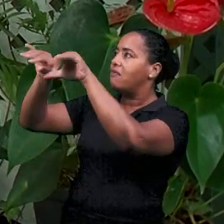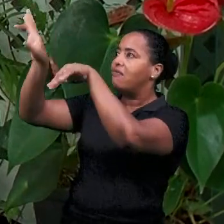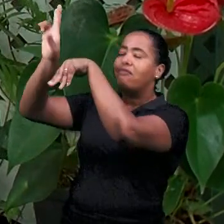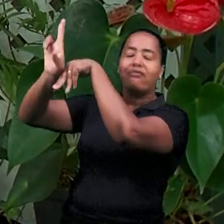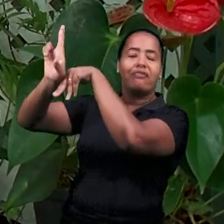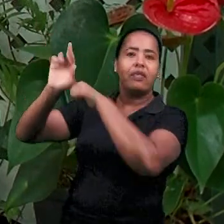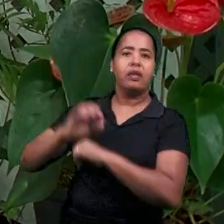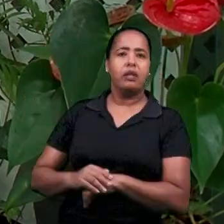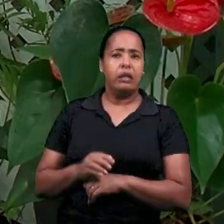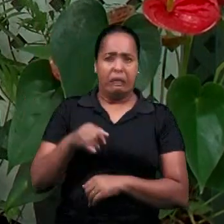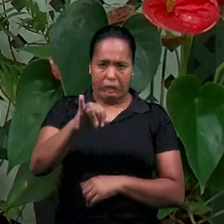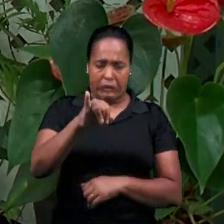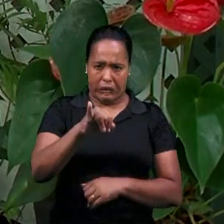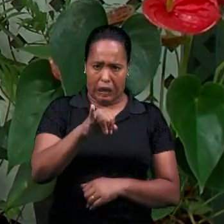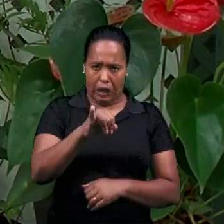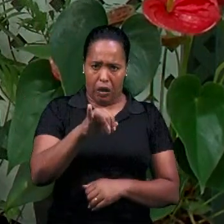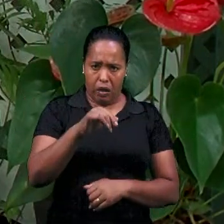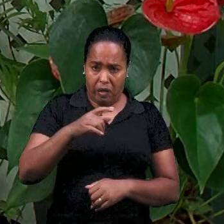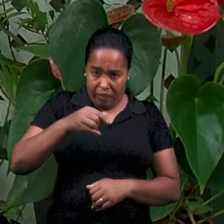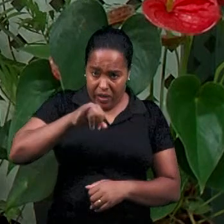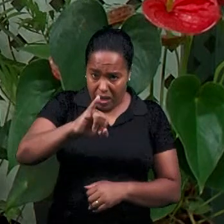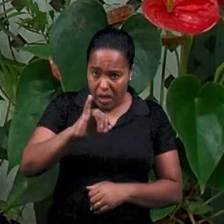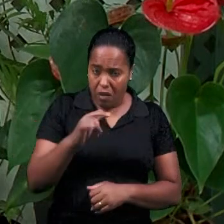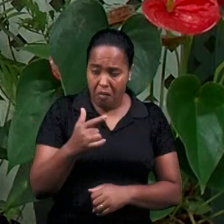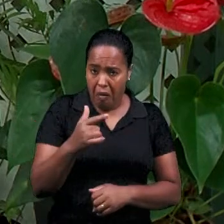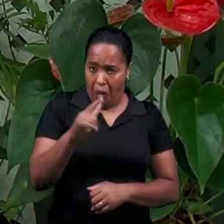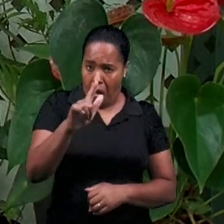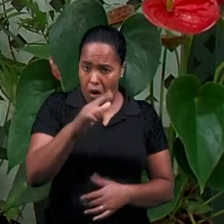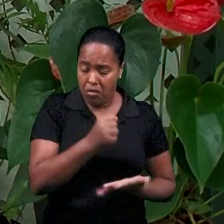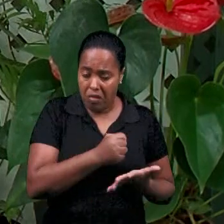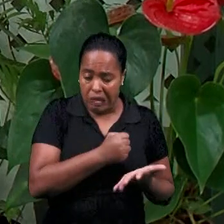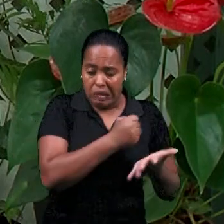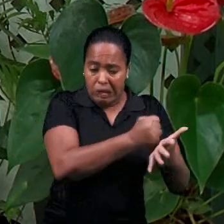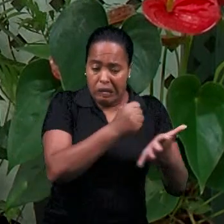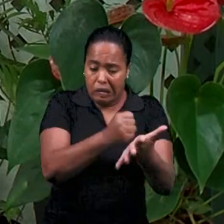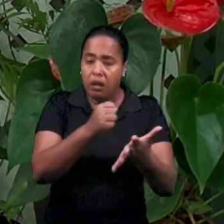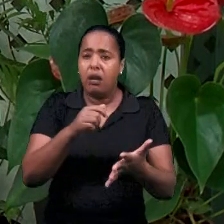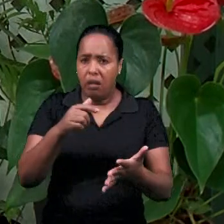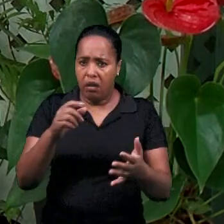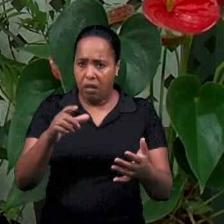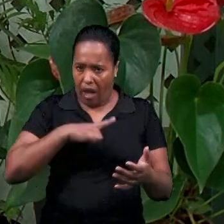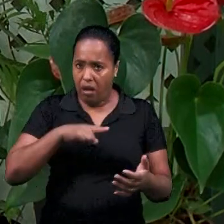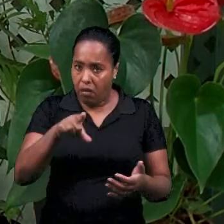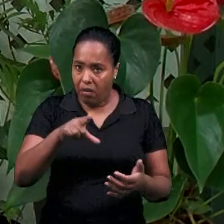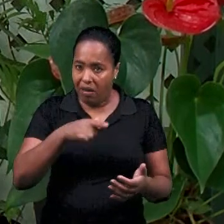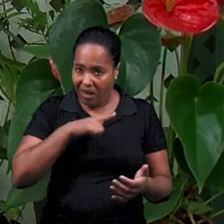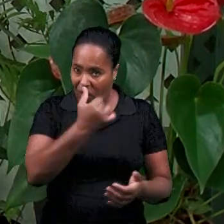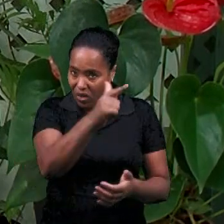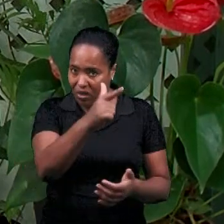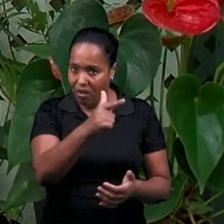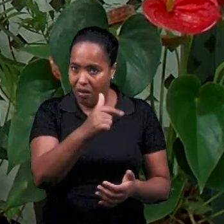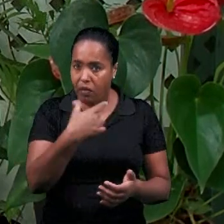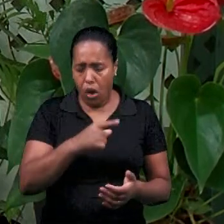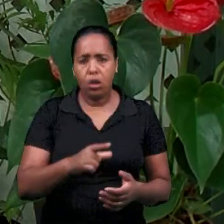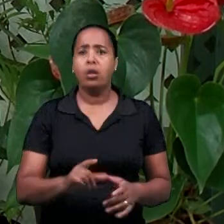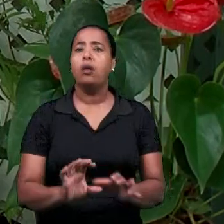une autre sortie, il peut aller derrière lui. Va y attendez.